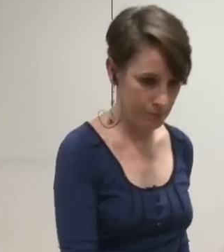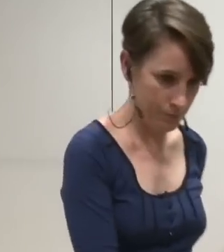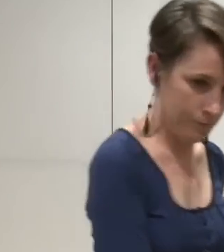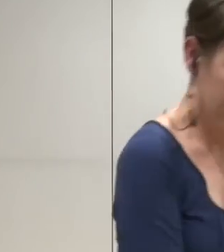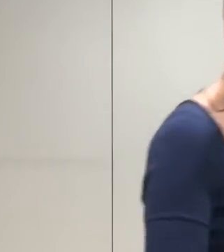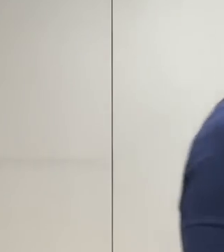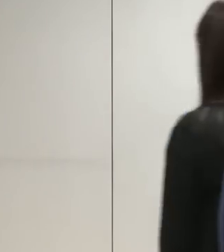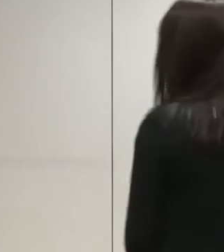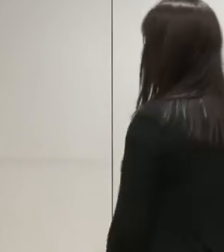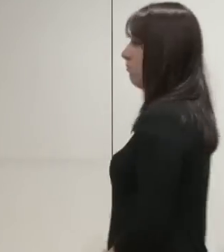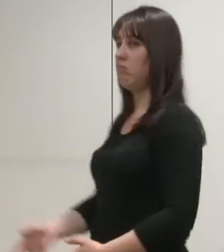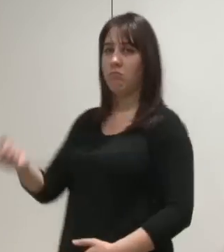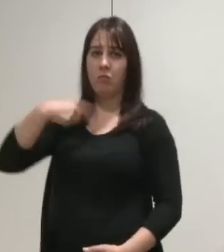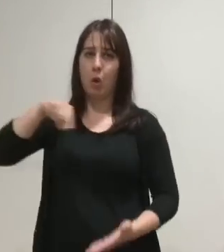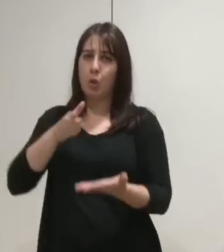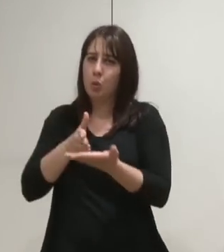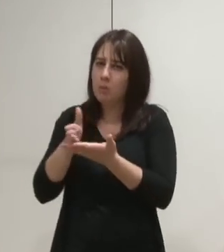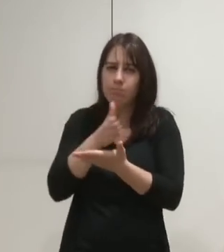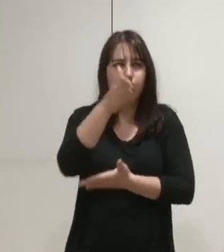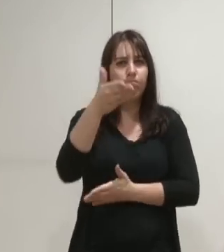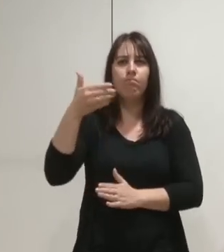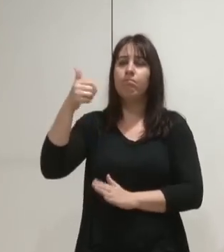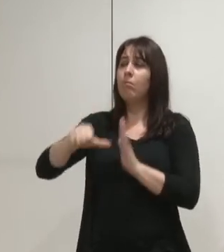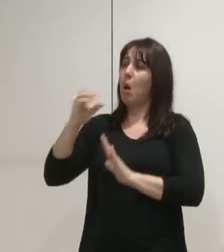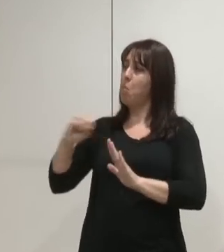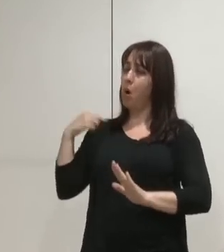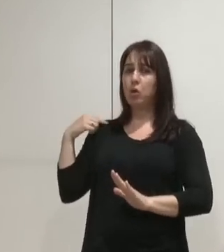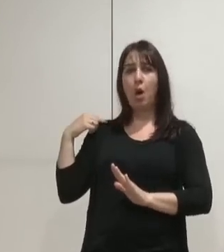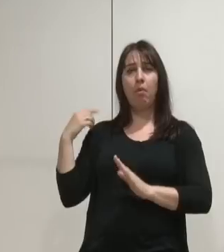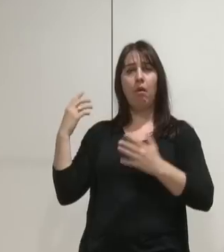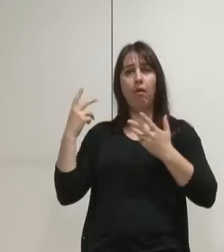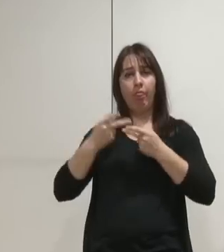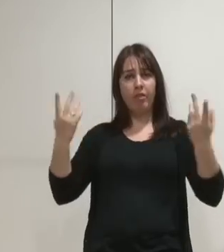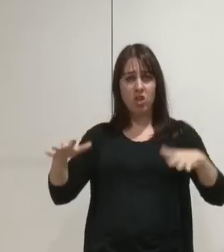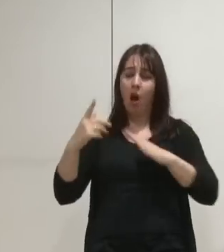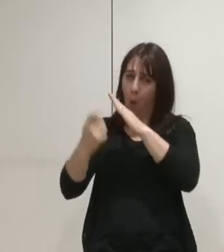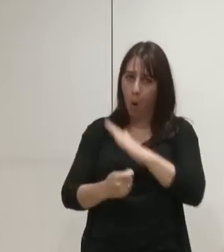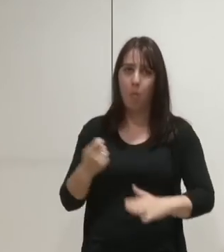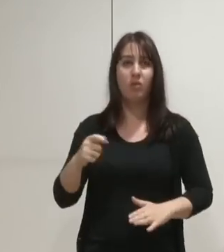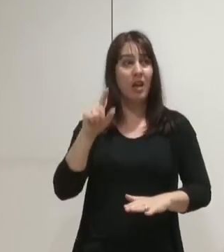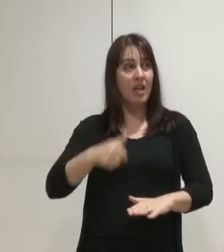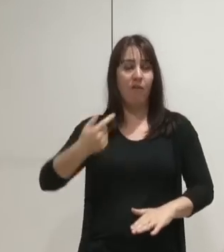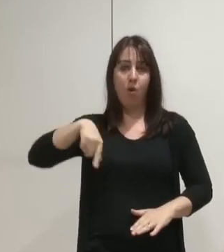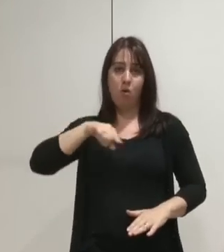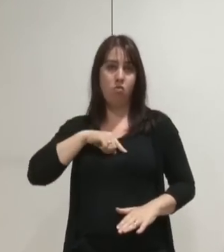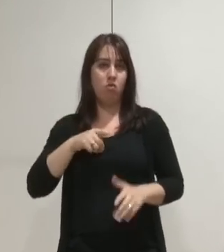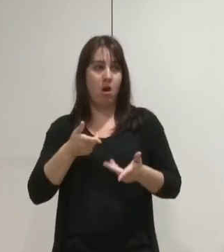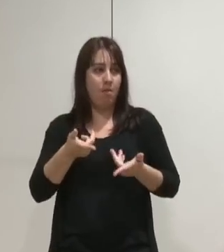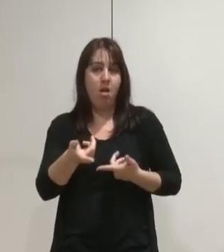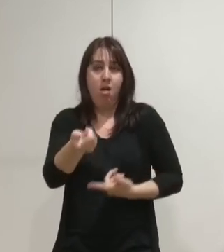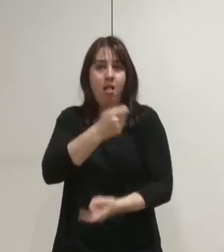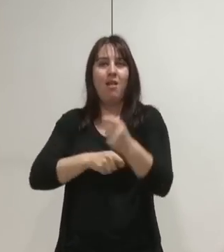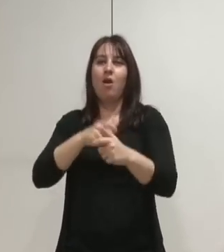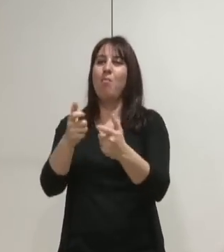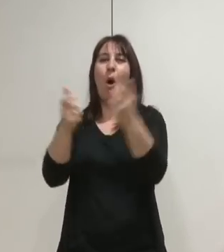nous le redisons ce soir tout faire pour que nous puissions attirer et il va falloir attirer le fermier je